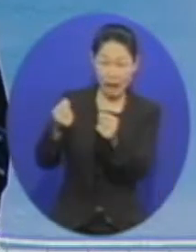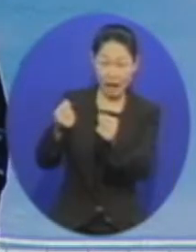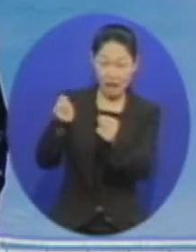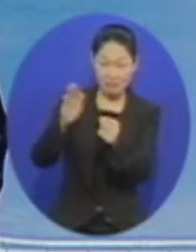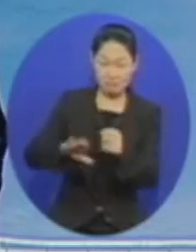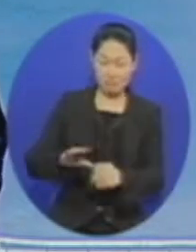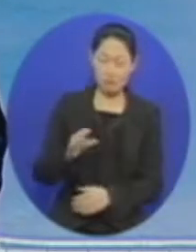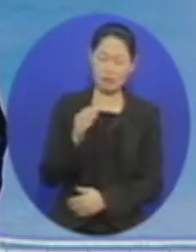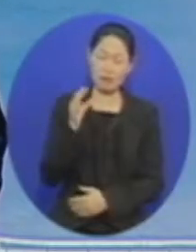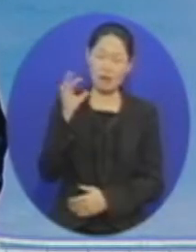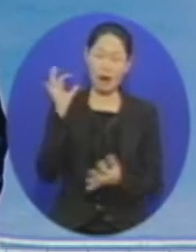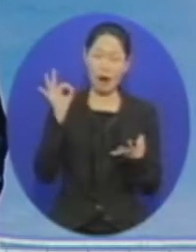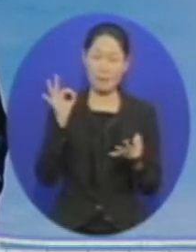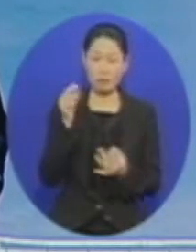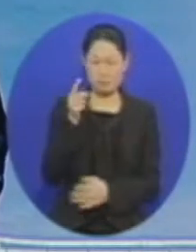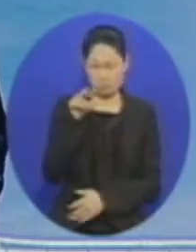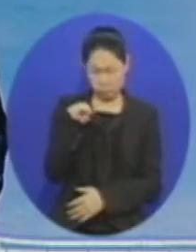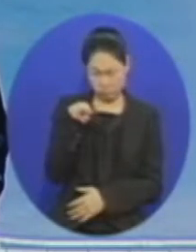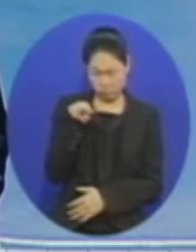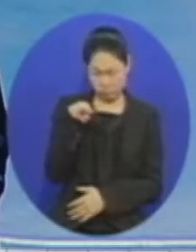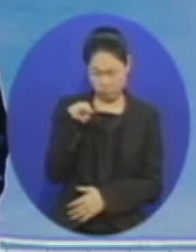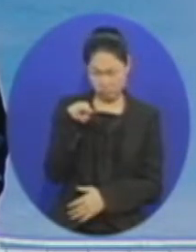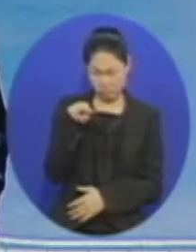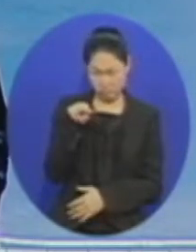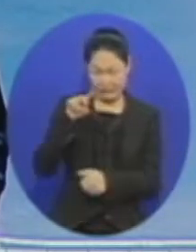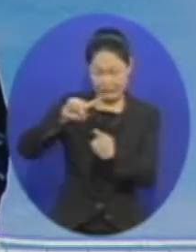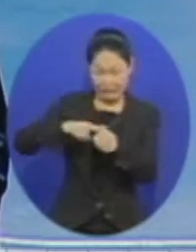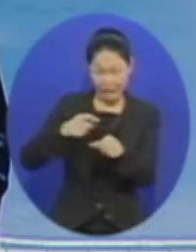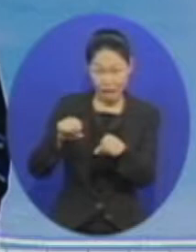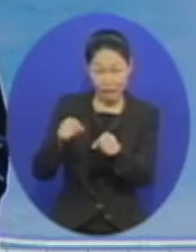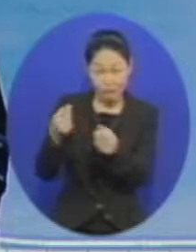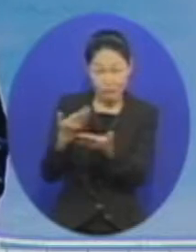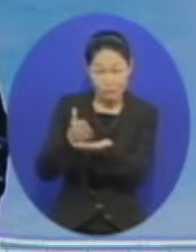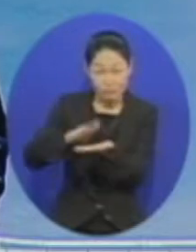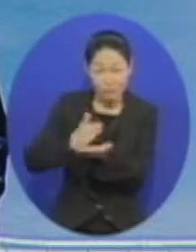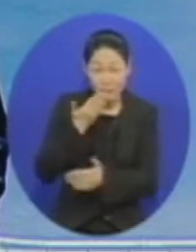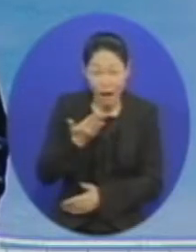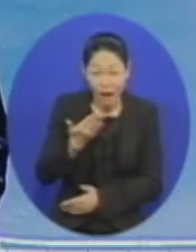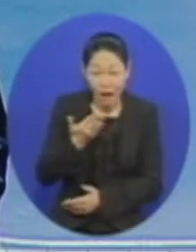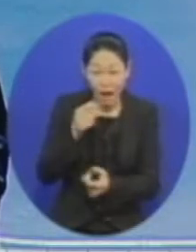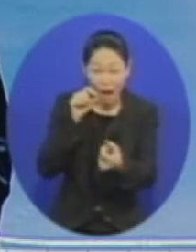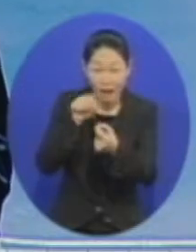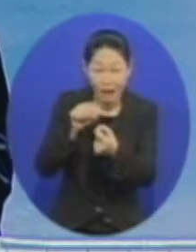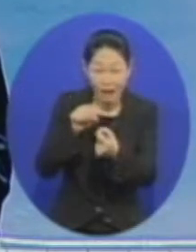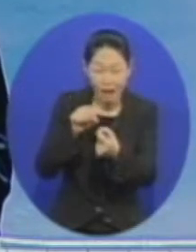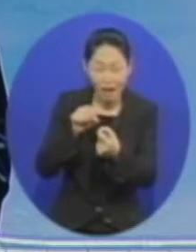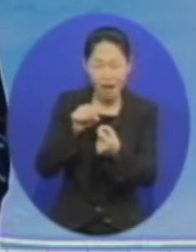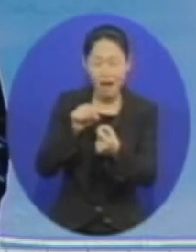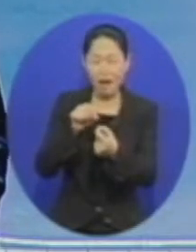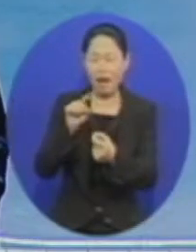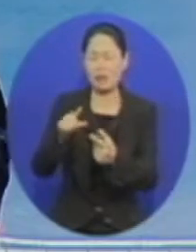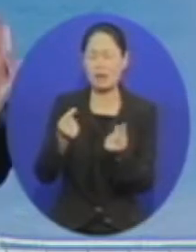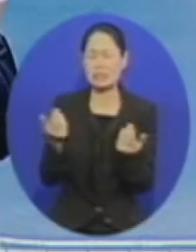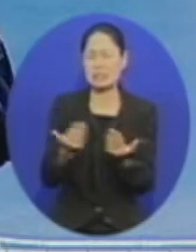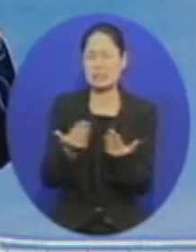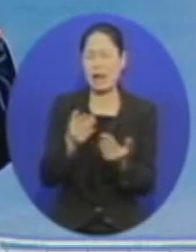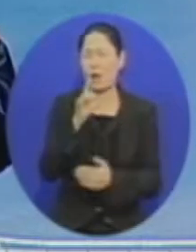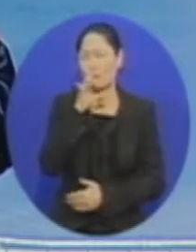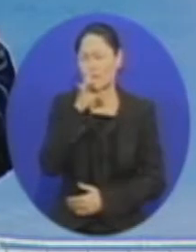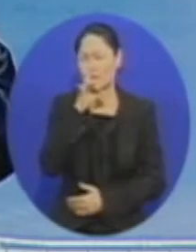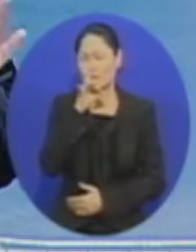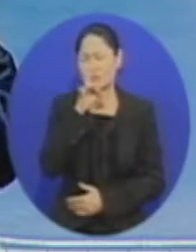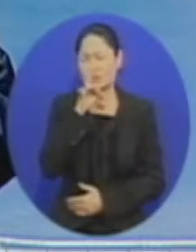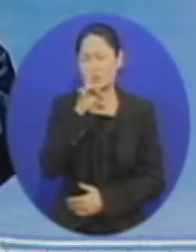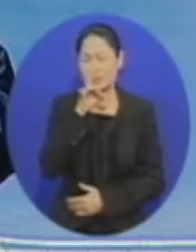가만히 들여다 만 보고 있으면 저절로 고쳐지는 날이 언제 옵니까 절대로 그런 일은 없죠 이상하다